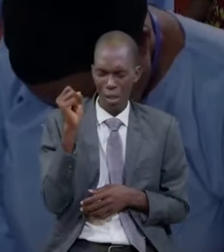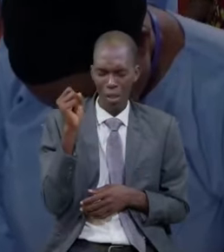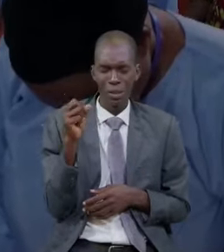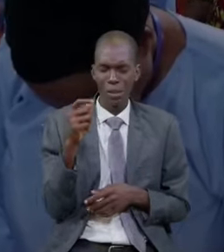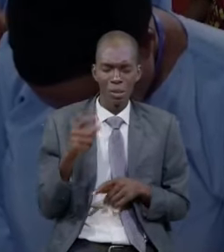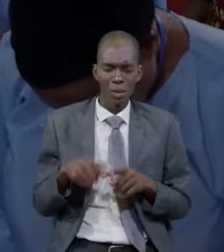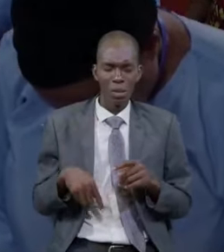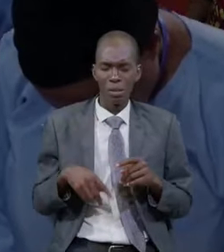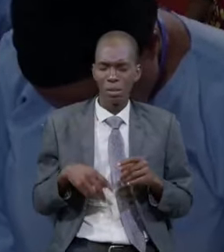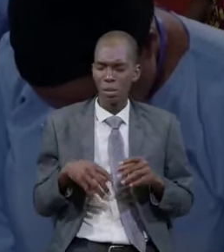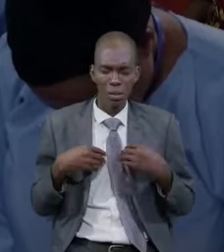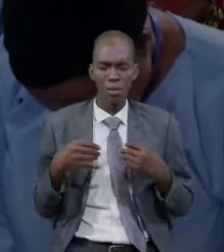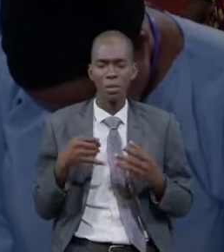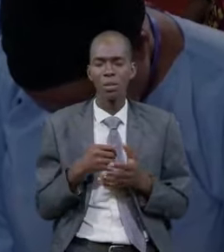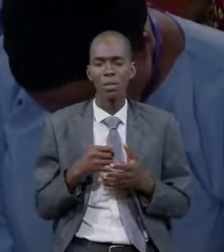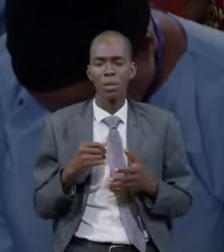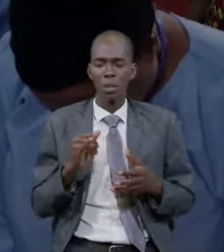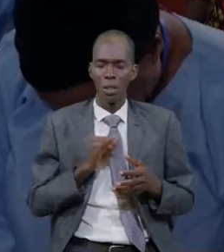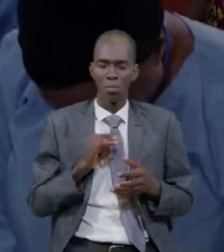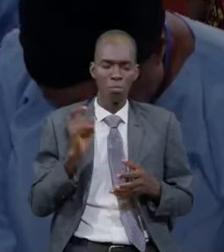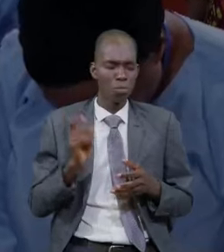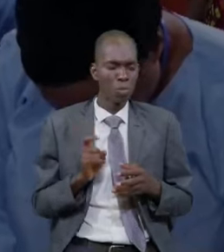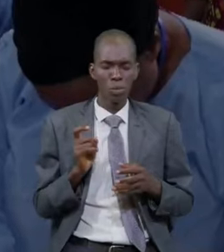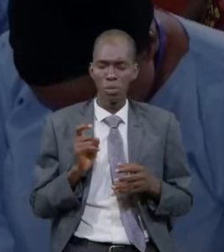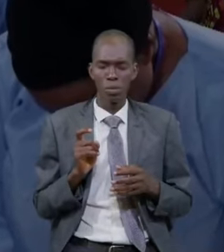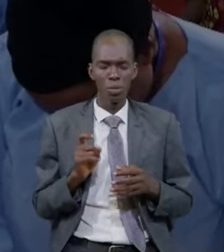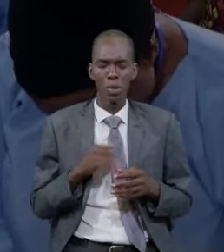Là, je dois abandonner, faible.